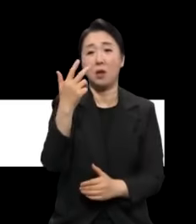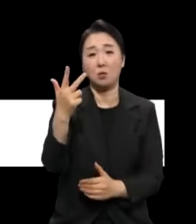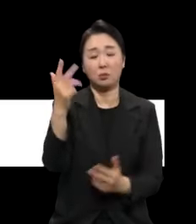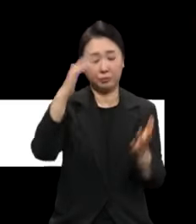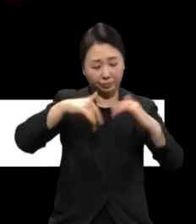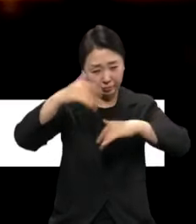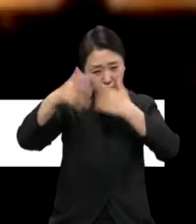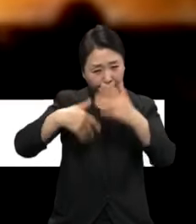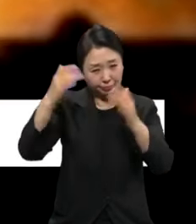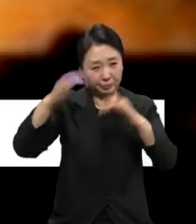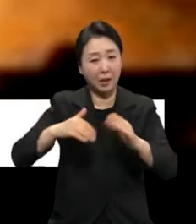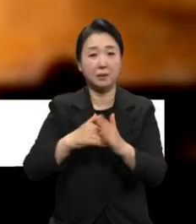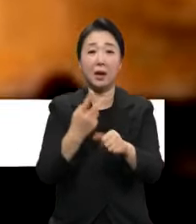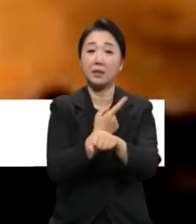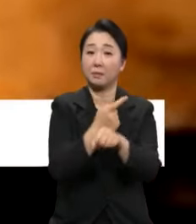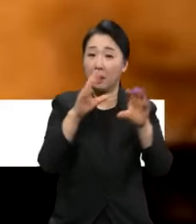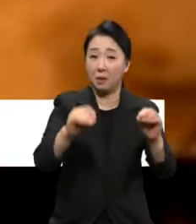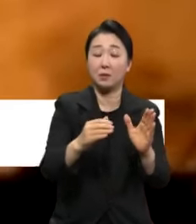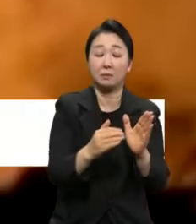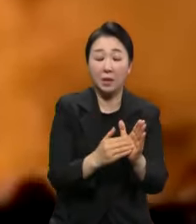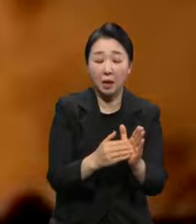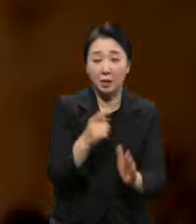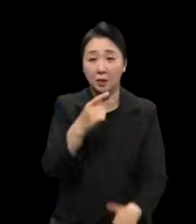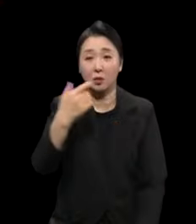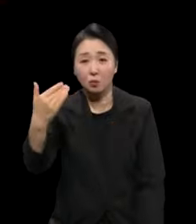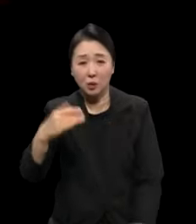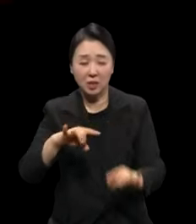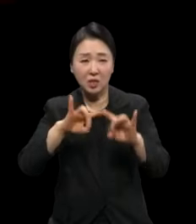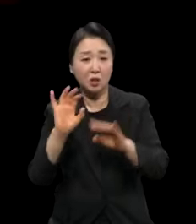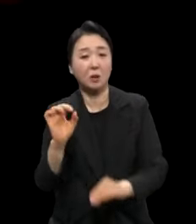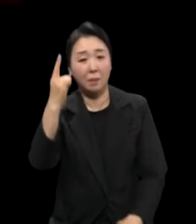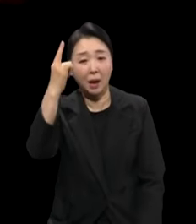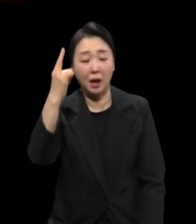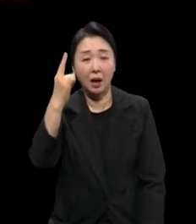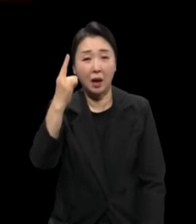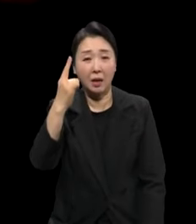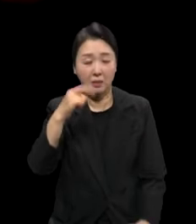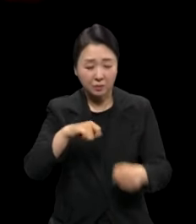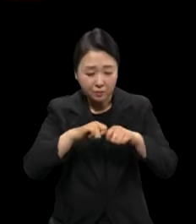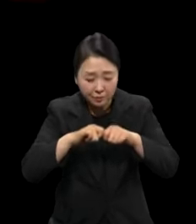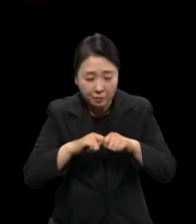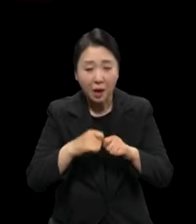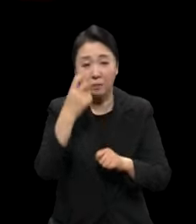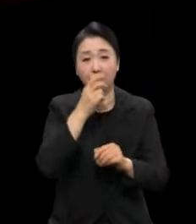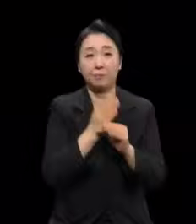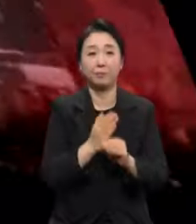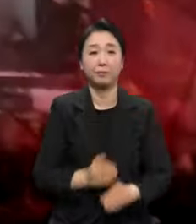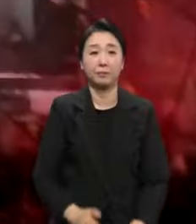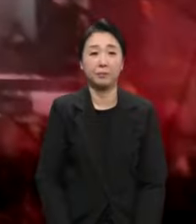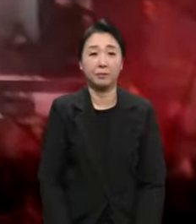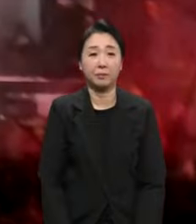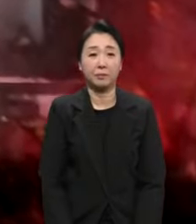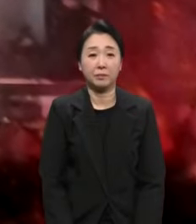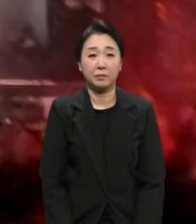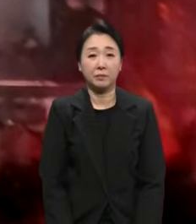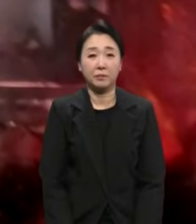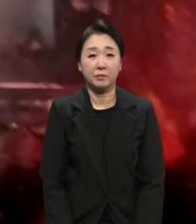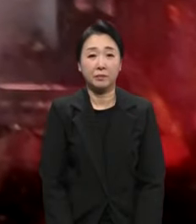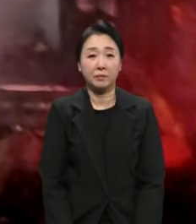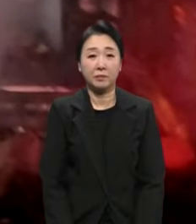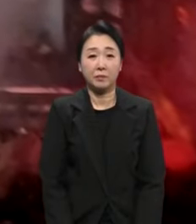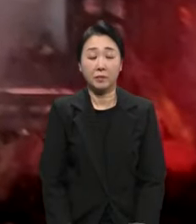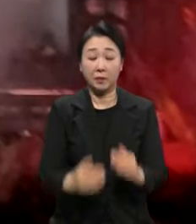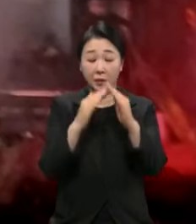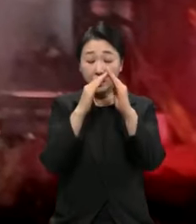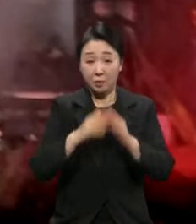안에 꺼졌습니다 소방은 전기적 요인을 원인으로 파악하고 구체적 화재 원인을 조사하고 있습니다 비슷한 시각 전남